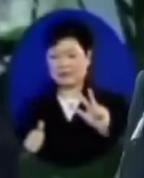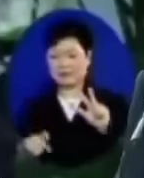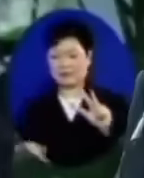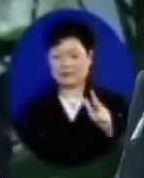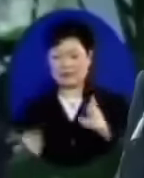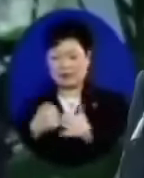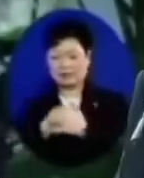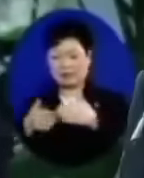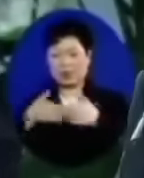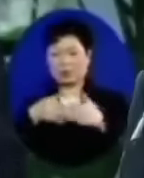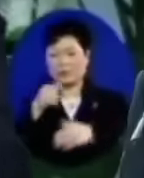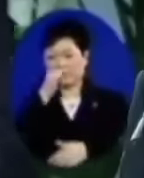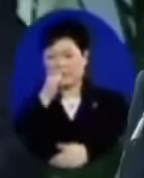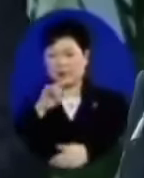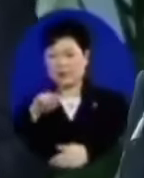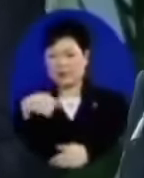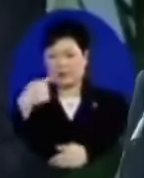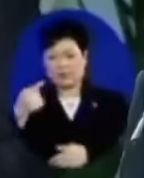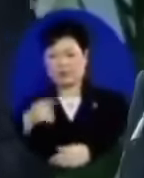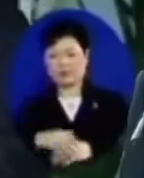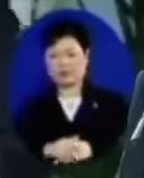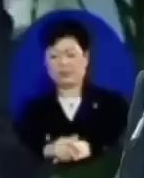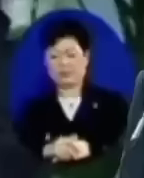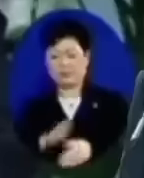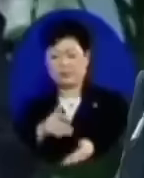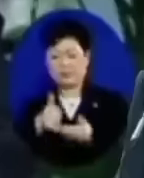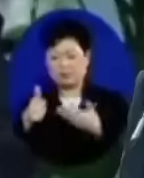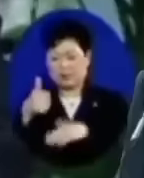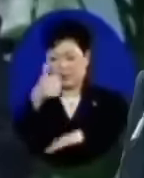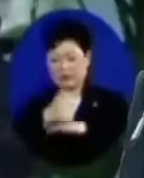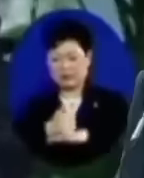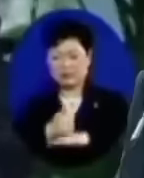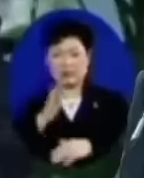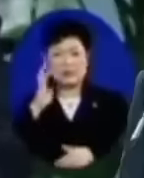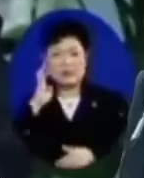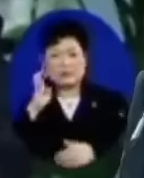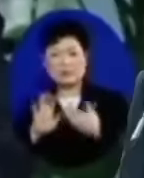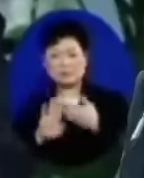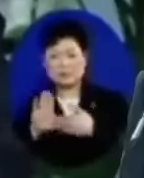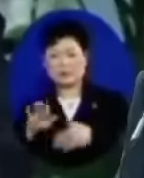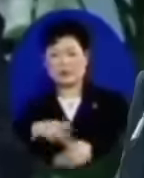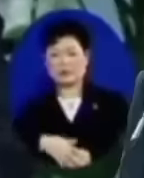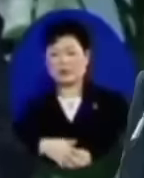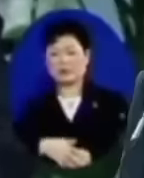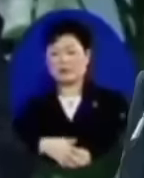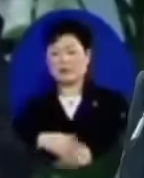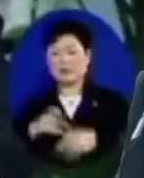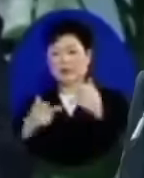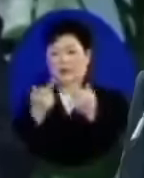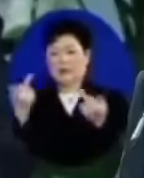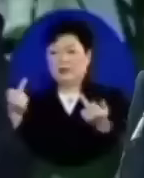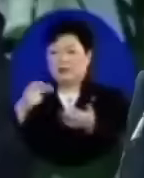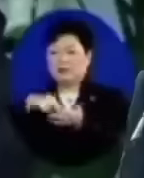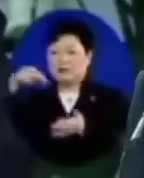경험이 있습니다. 그러고 난 다음에 주님께서 나중에 40일 후에 감람산에서 승천하실 때